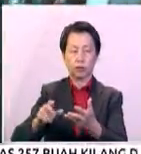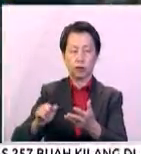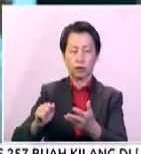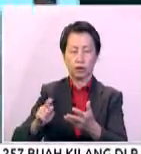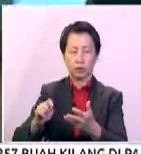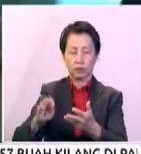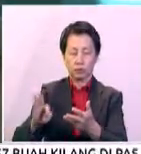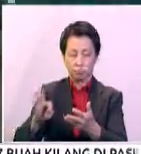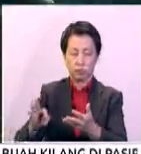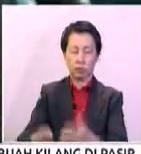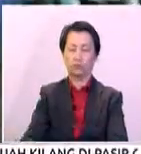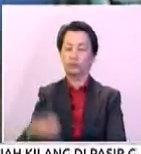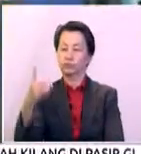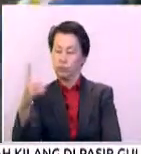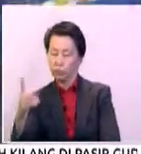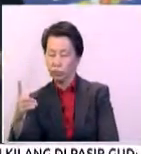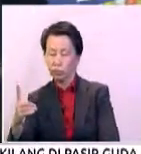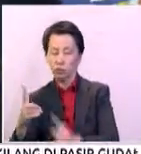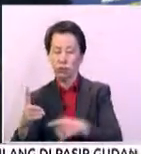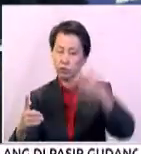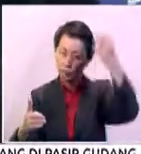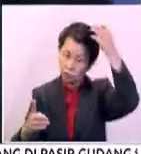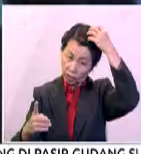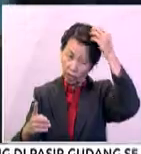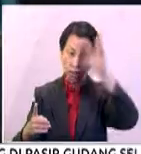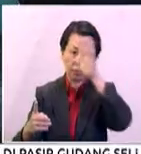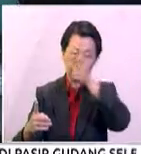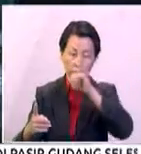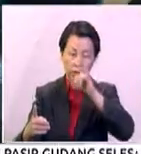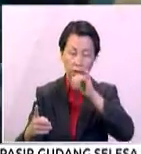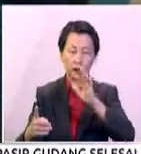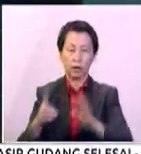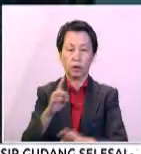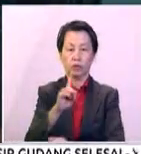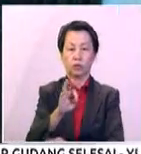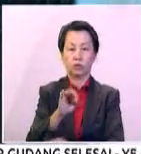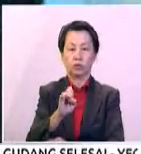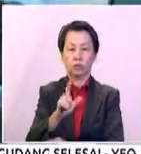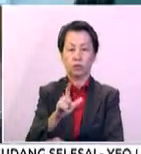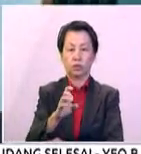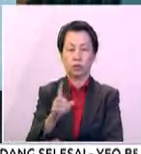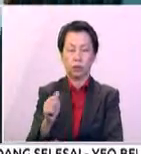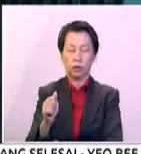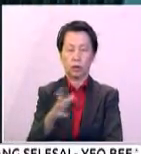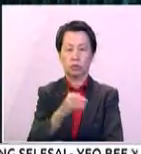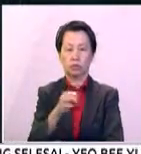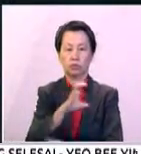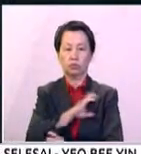Kumpulan D pula menyaksikan Selangor diundi bersama Melaka, Felda United dan PDRM.